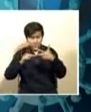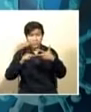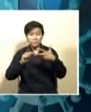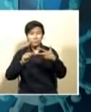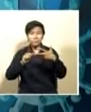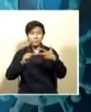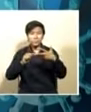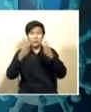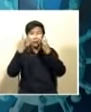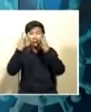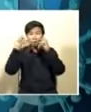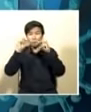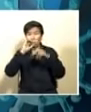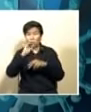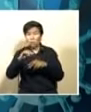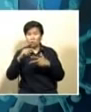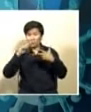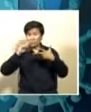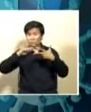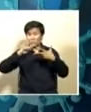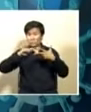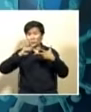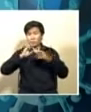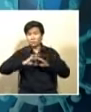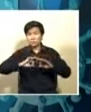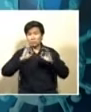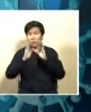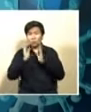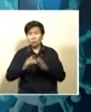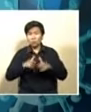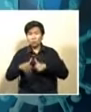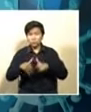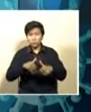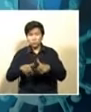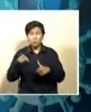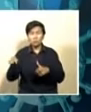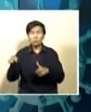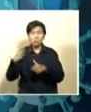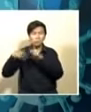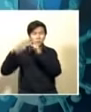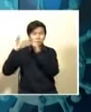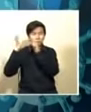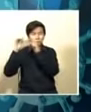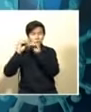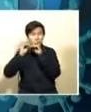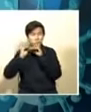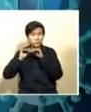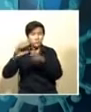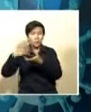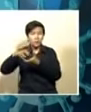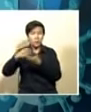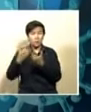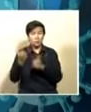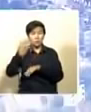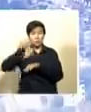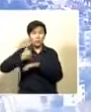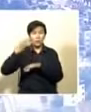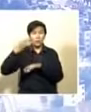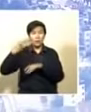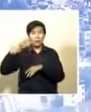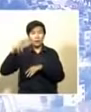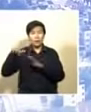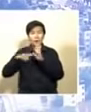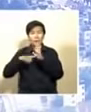ชนโดยท่านปลัดกระทรวงสาธารณสุขนะครับวันนี้ท่านนายแพทย์สุขุมกาญจนพิมายจะมาดำเนินการในเรื่องของการให้